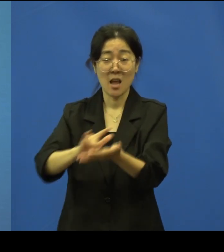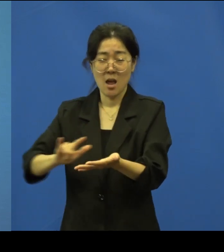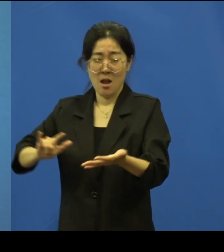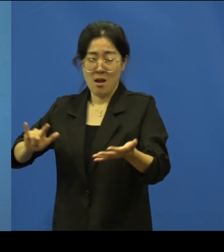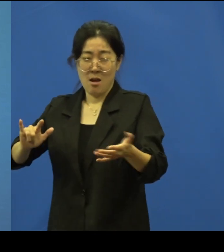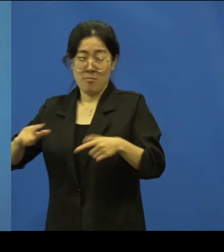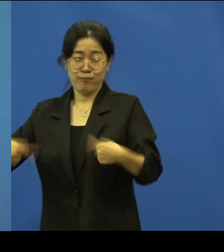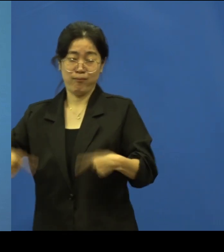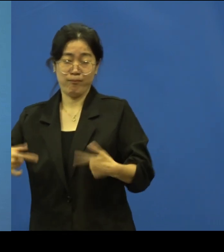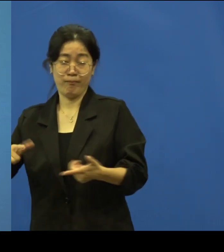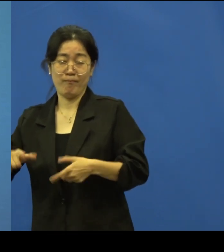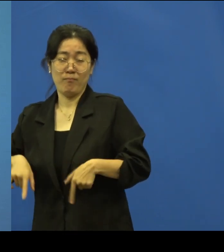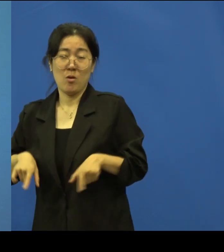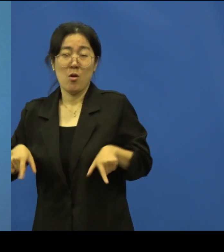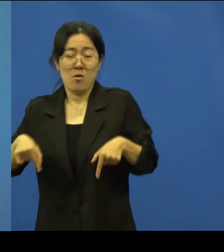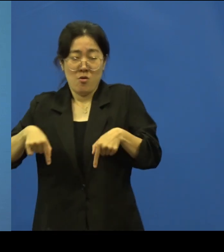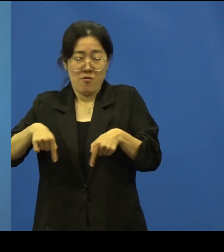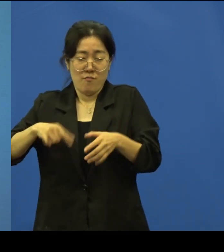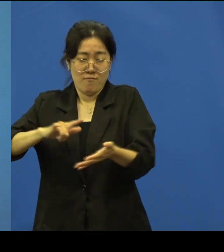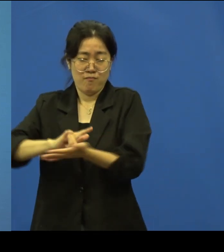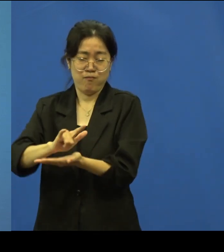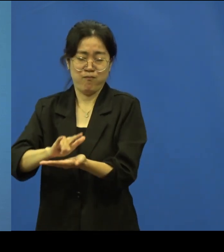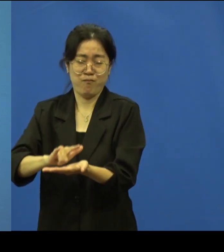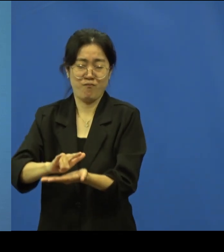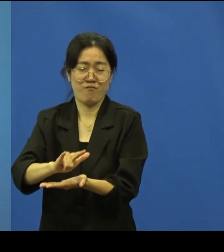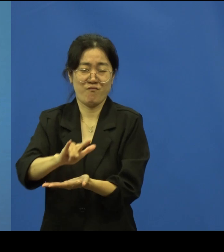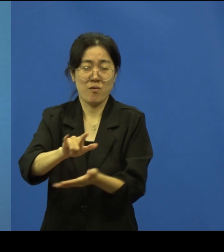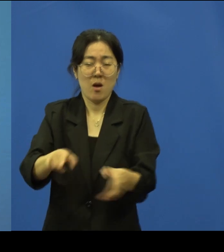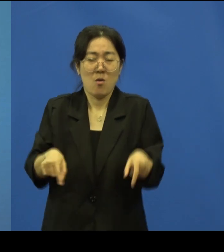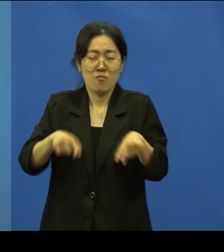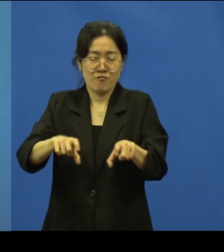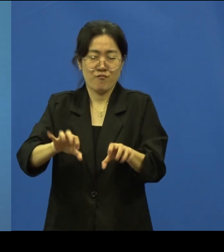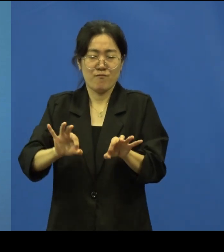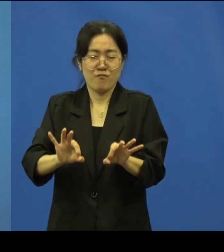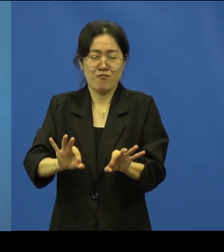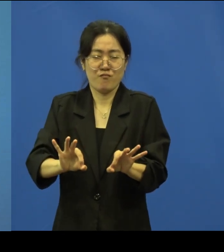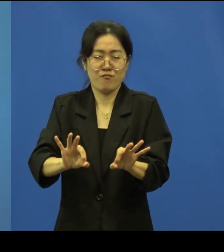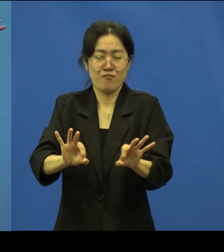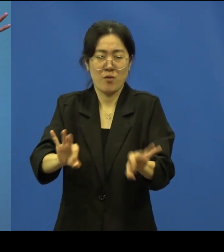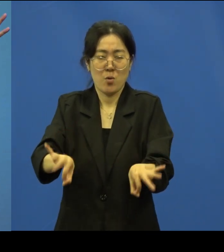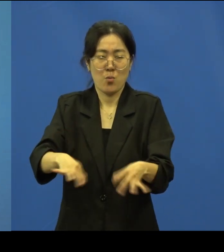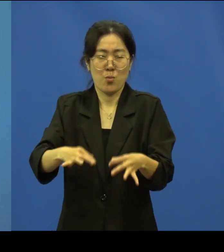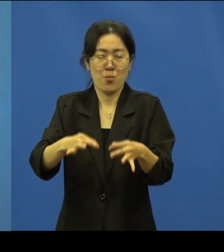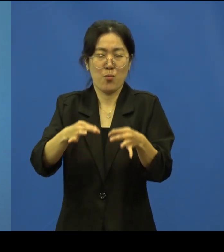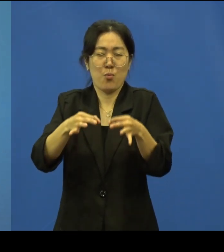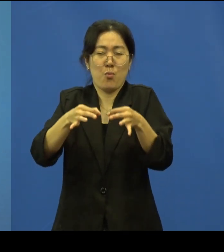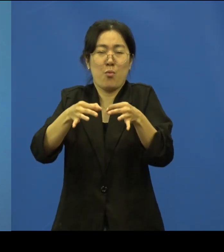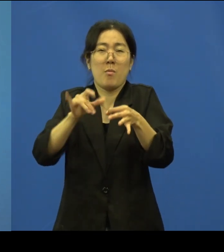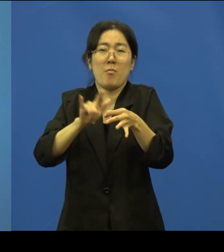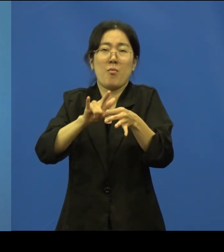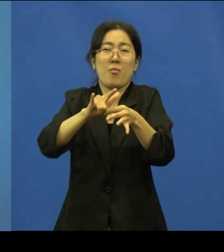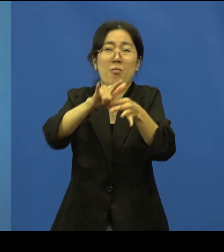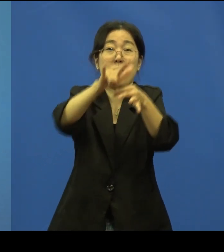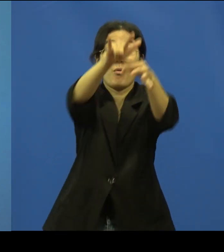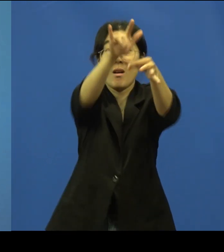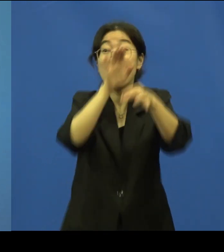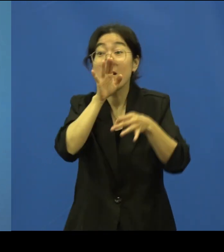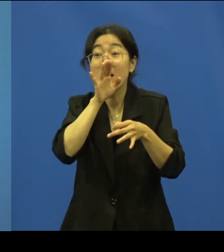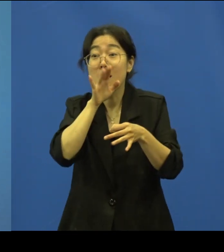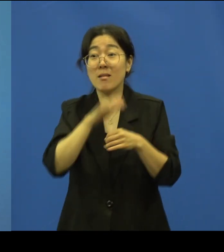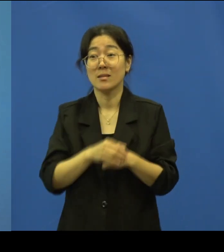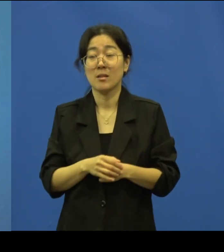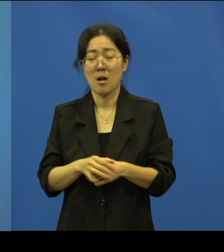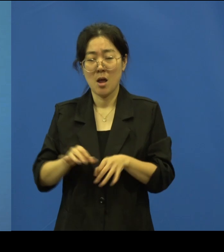타고 가기 때문에 엔진을 최소화해도 쫙 날아가게 돼 있어요. 이것처럼 우리의 기도가